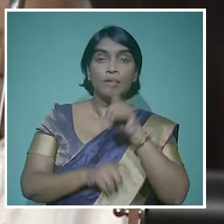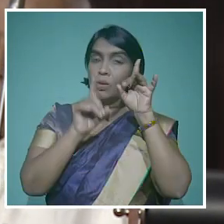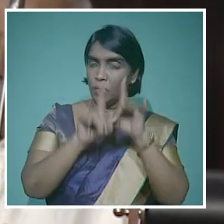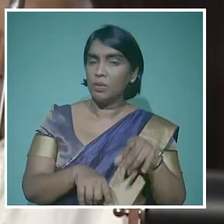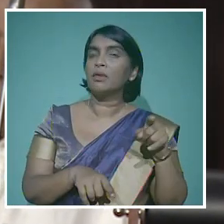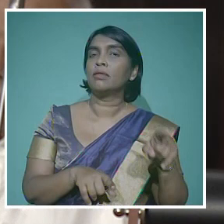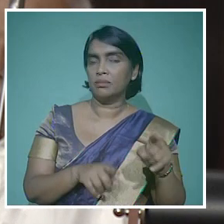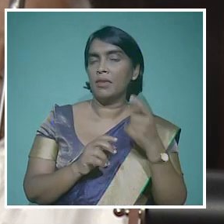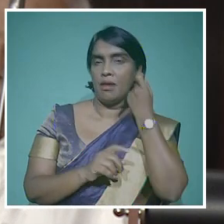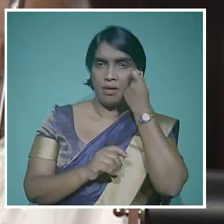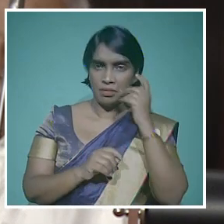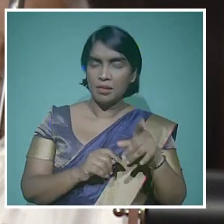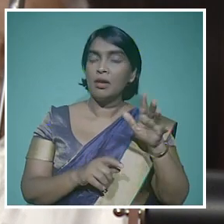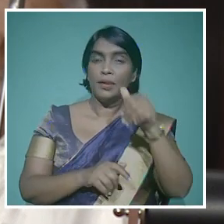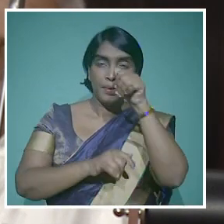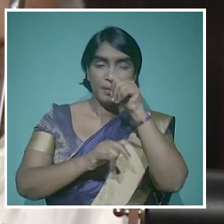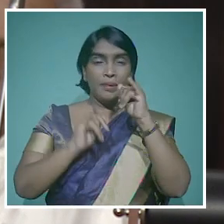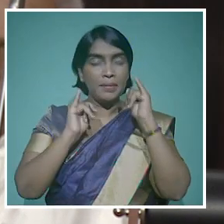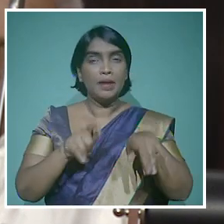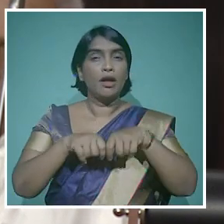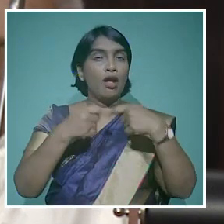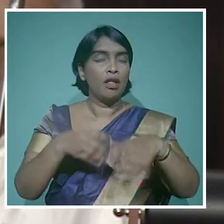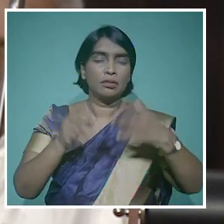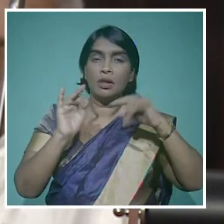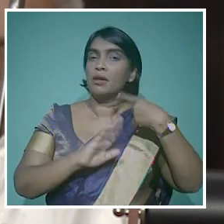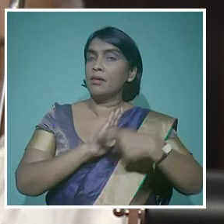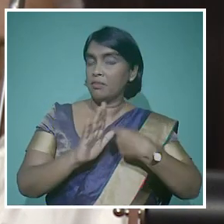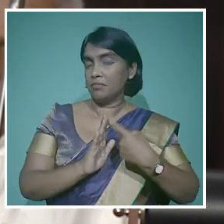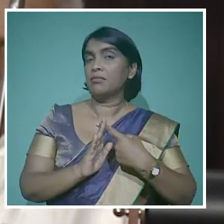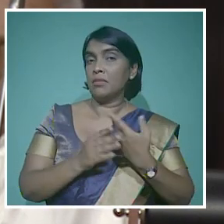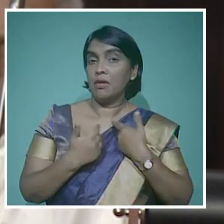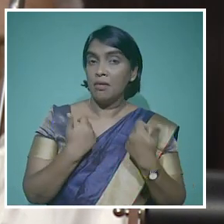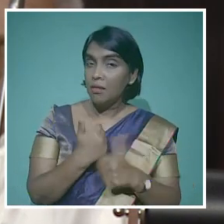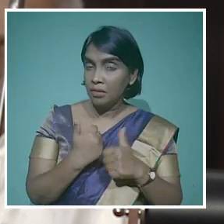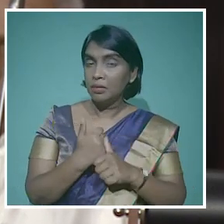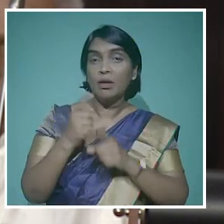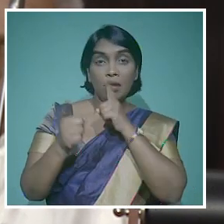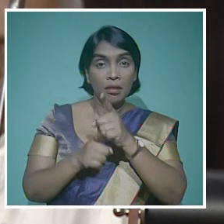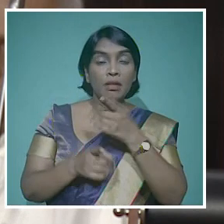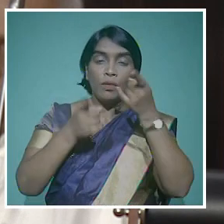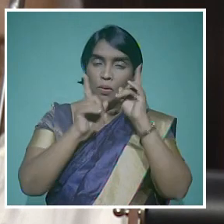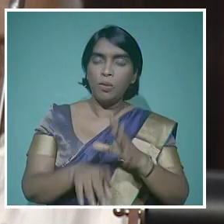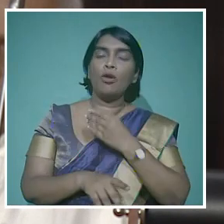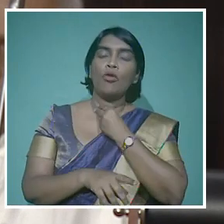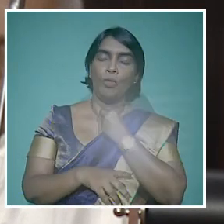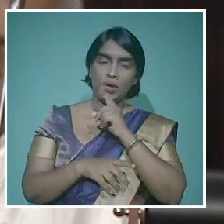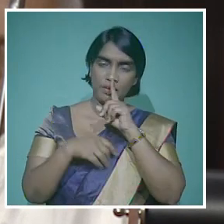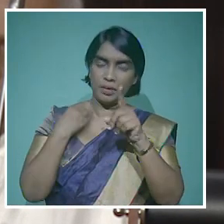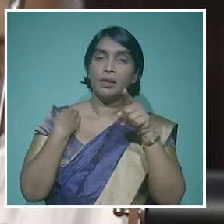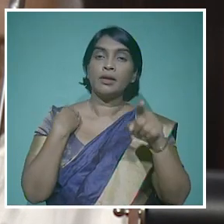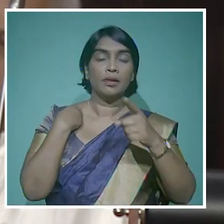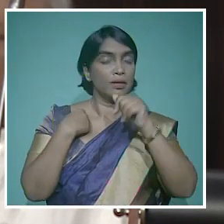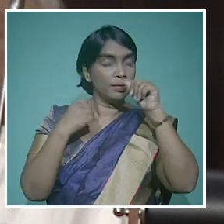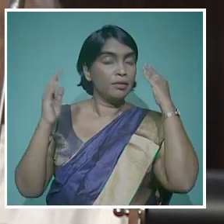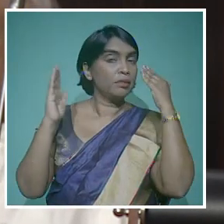එක ප්‍රවාදයකි. දූෂණයෙන් සහ නාස්තියෙන් තොර රටක් තමන් බිහි කරන්නේයි කීම තවත් එවැනි ප්‍රවාදයකි. ඒ